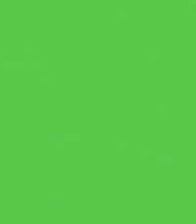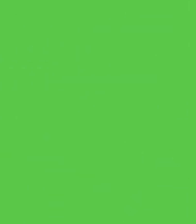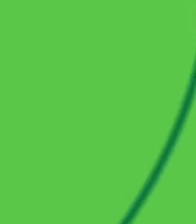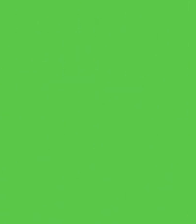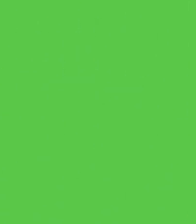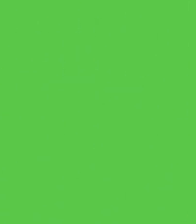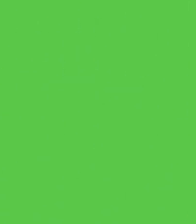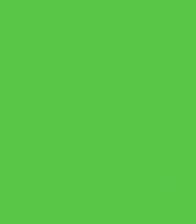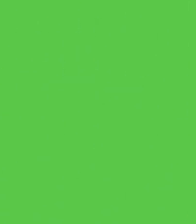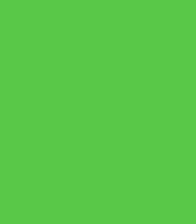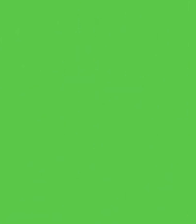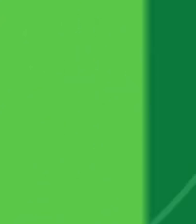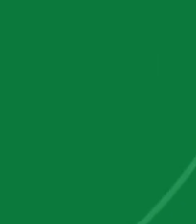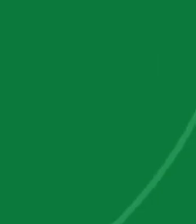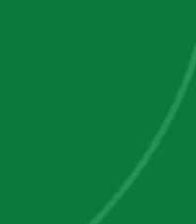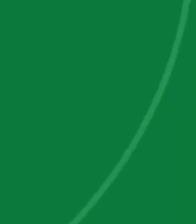Музика